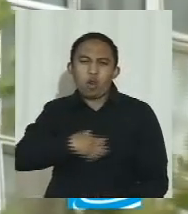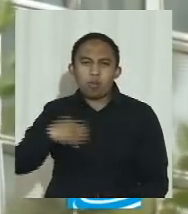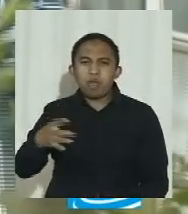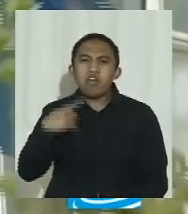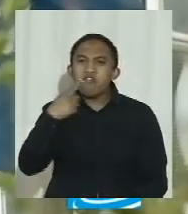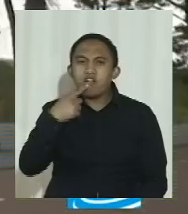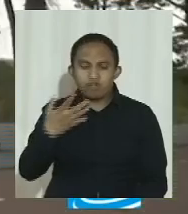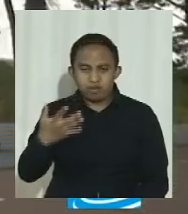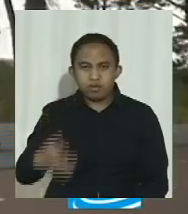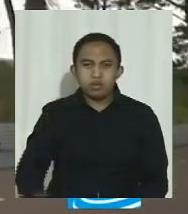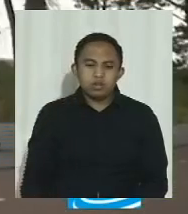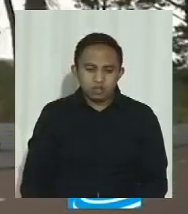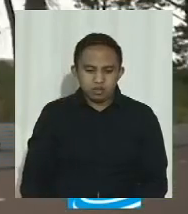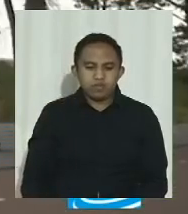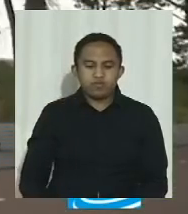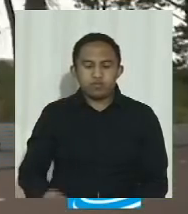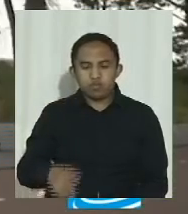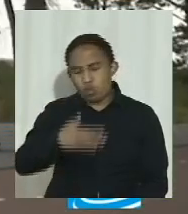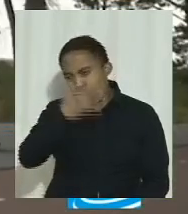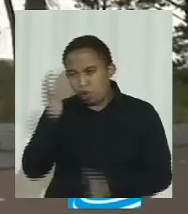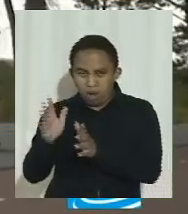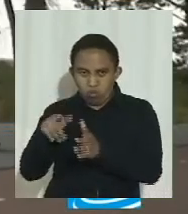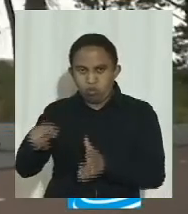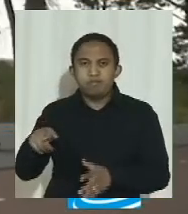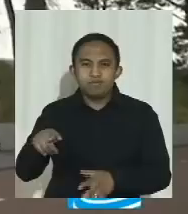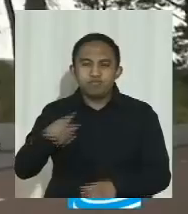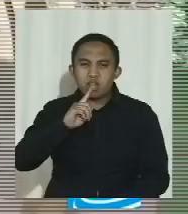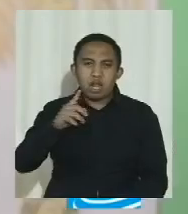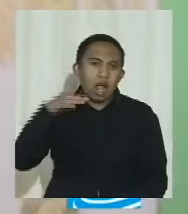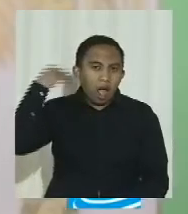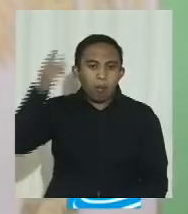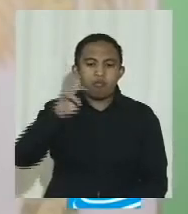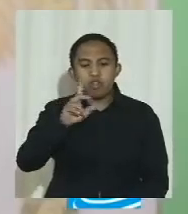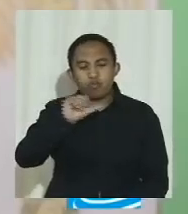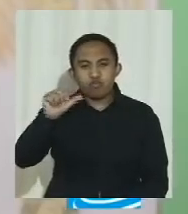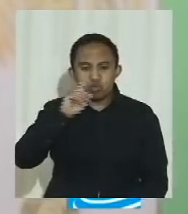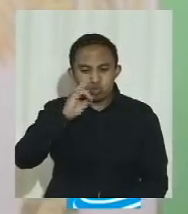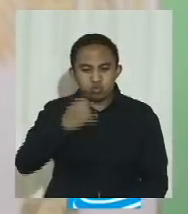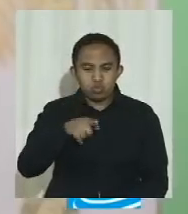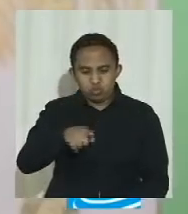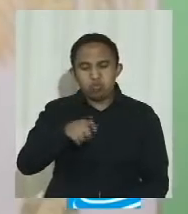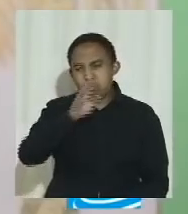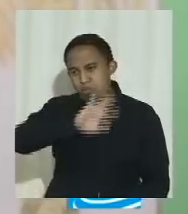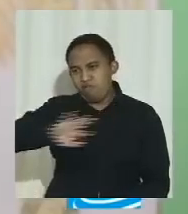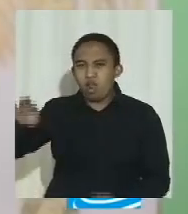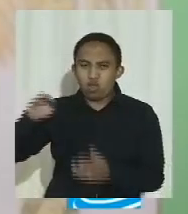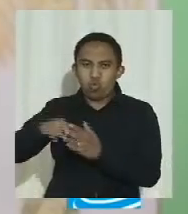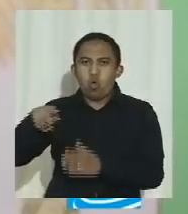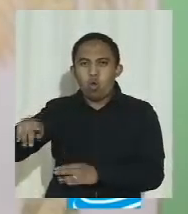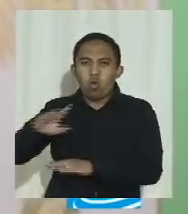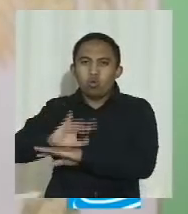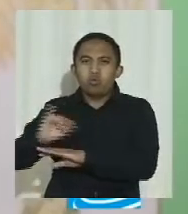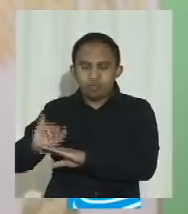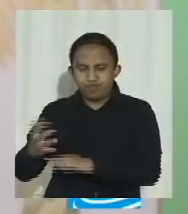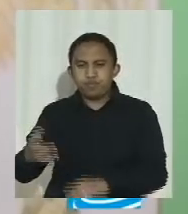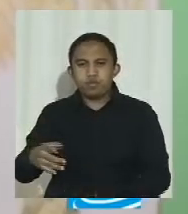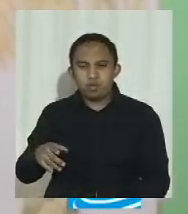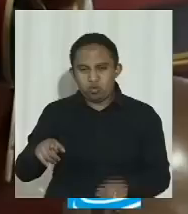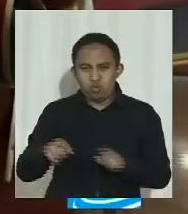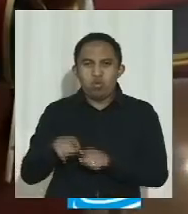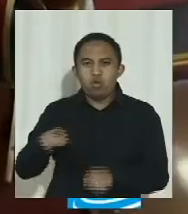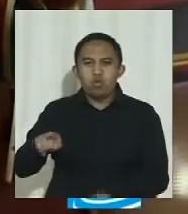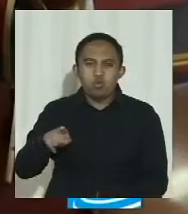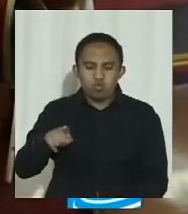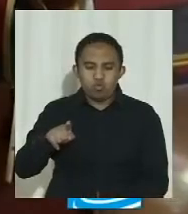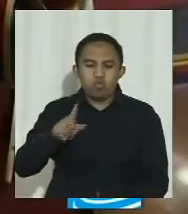mpanohana azy fa higadina ao Côte d'Ivoire Laurent Gbagbo ny 7 jona ho avy izao. Mitsingerina amin'ny ora teo koa ny taona